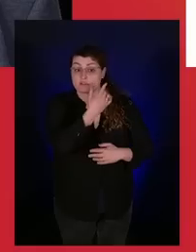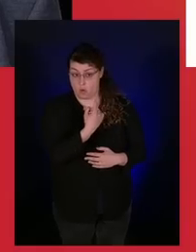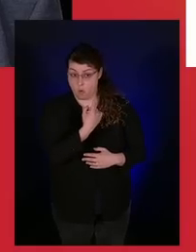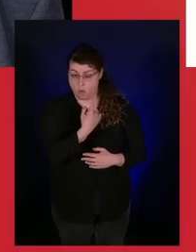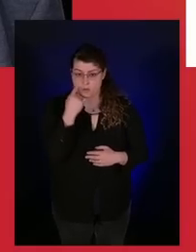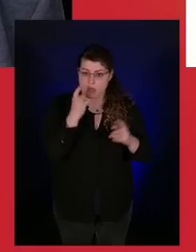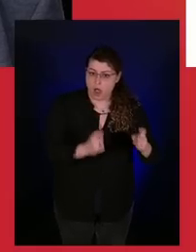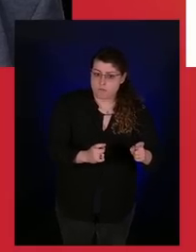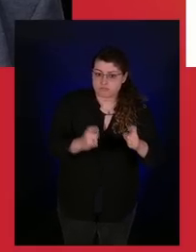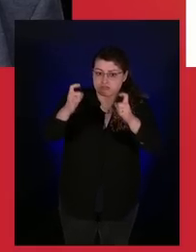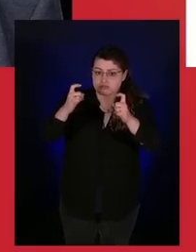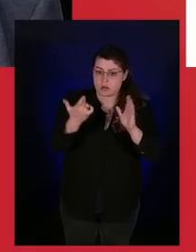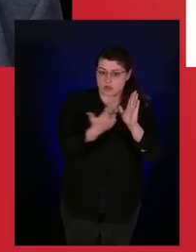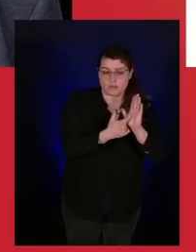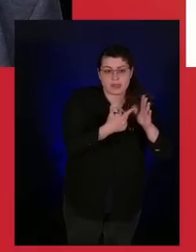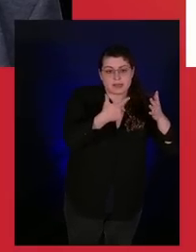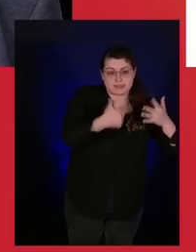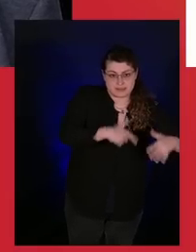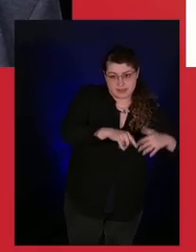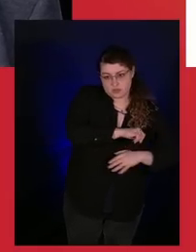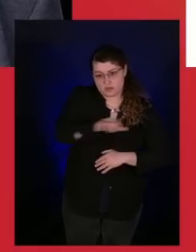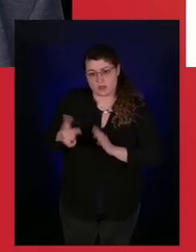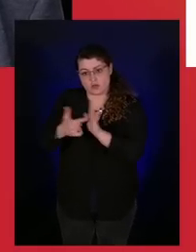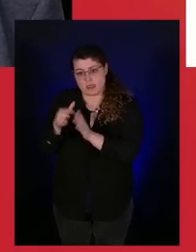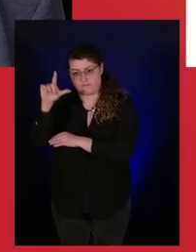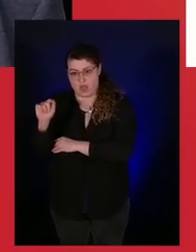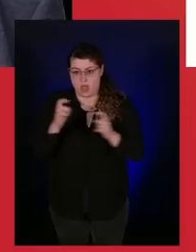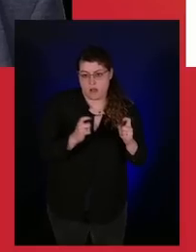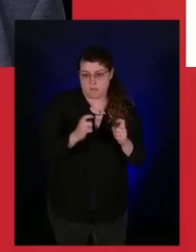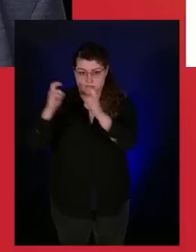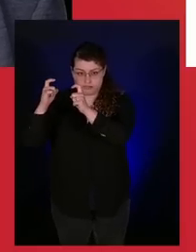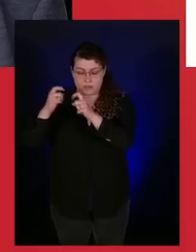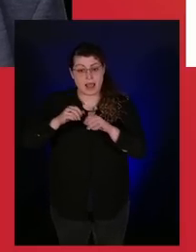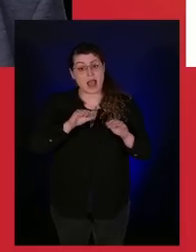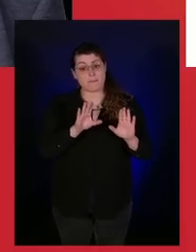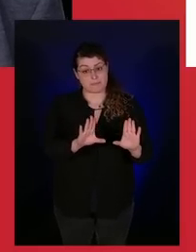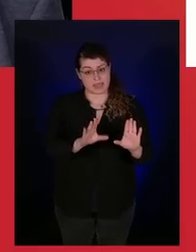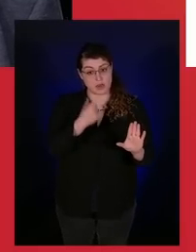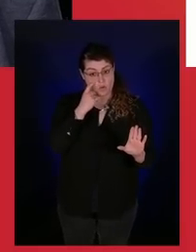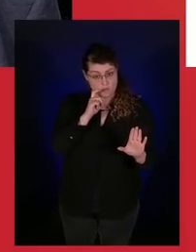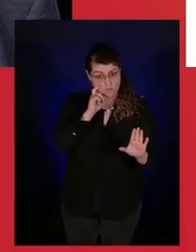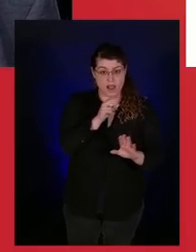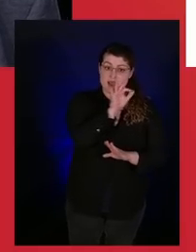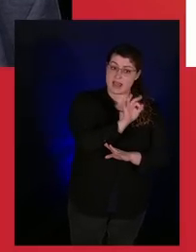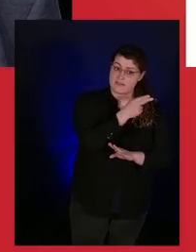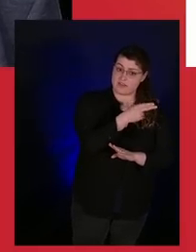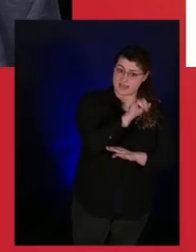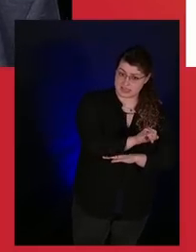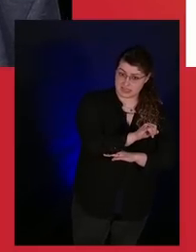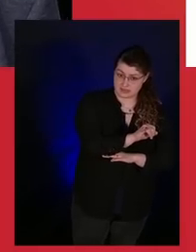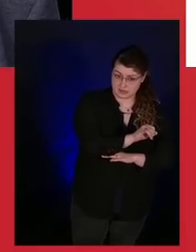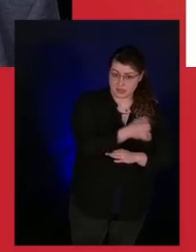une augmentation entre 2017 et 2020, il est à noter que les montants moyens du FNI et timbre